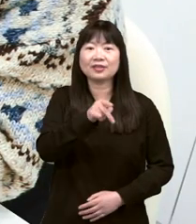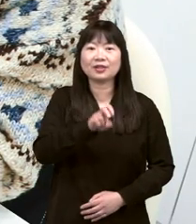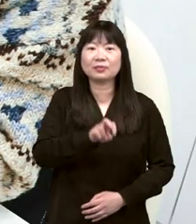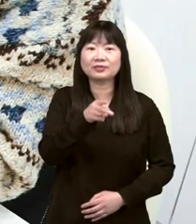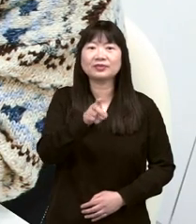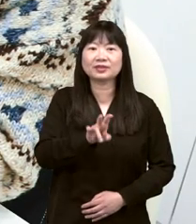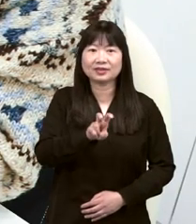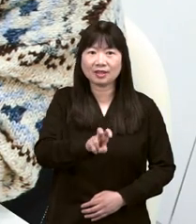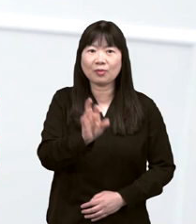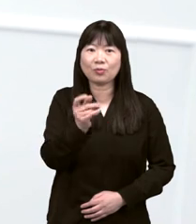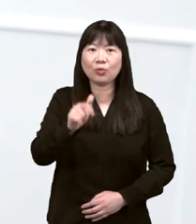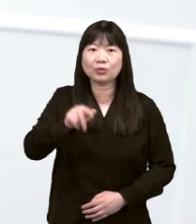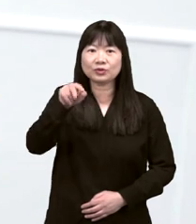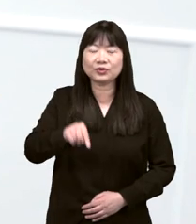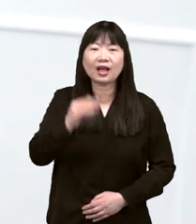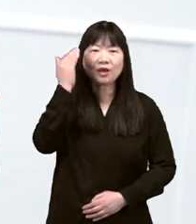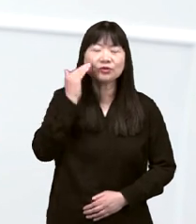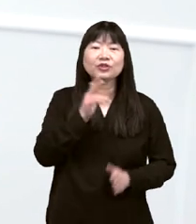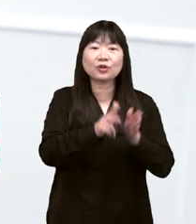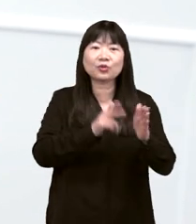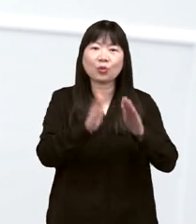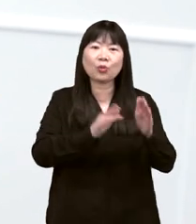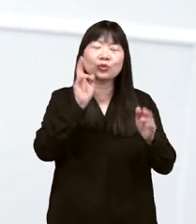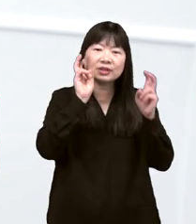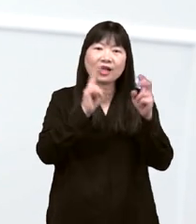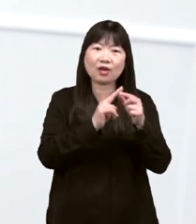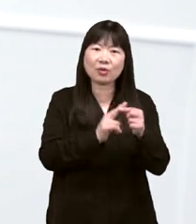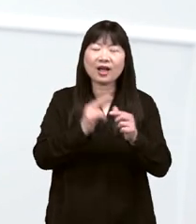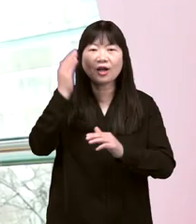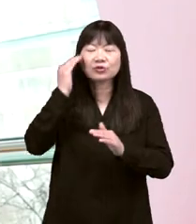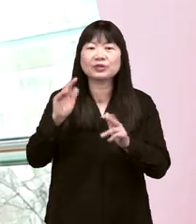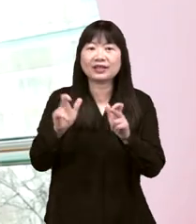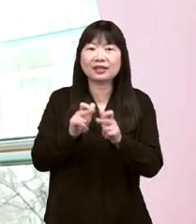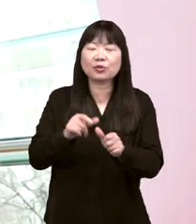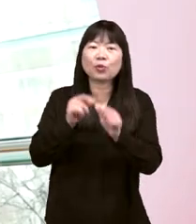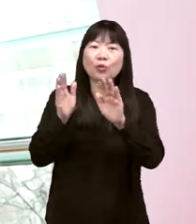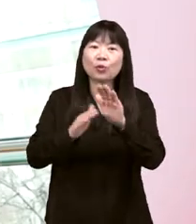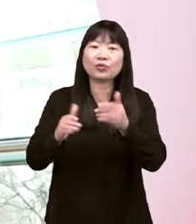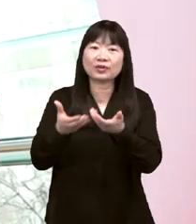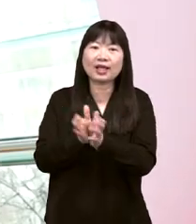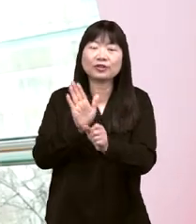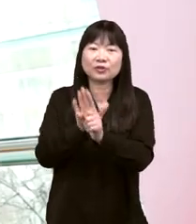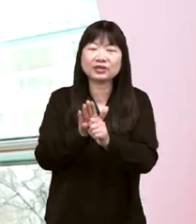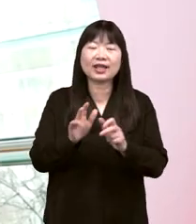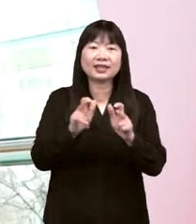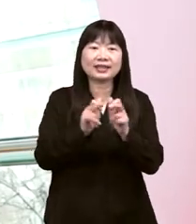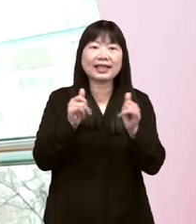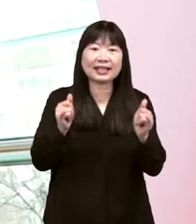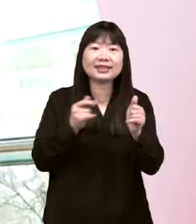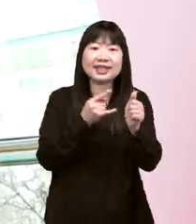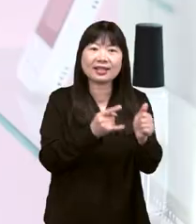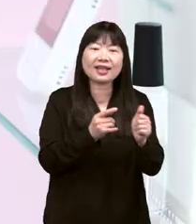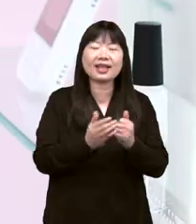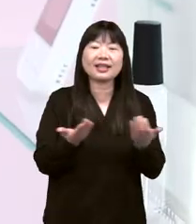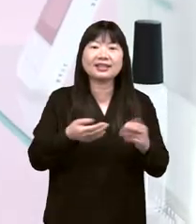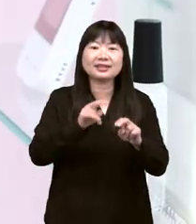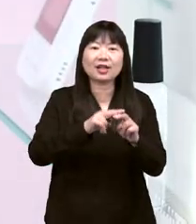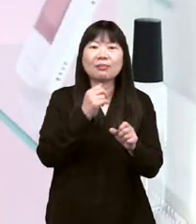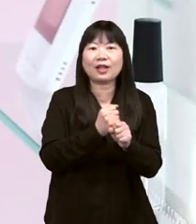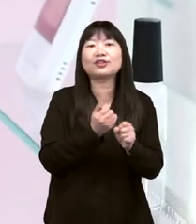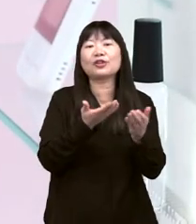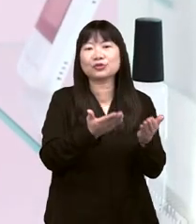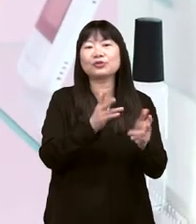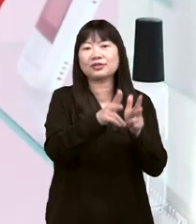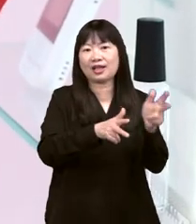섬섬 옥수는 한국철도공사와 한국장애인고용공단이 후원해 장애인에게 일자리를 마련해주는